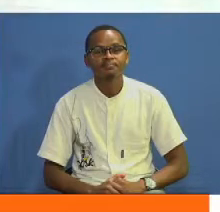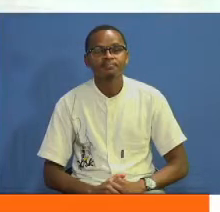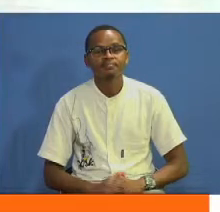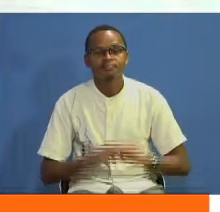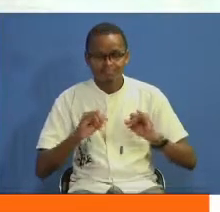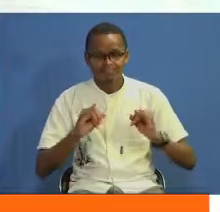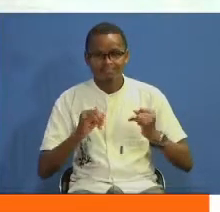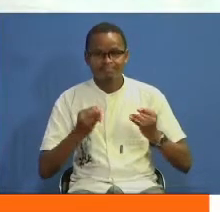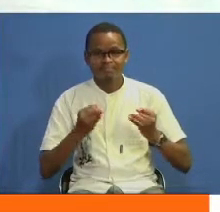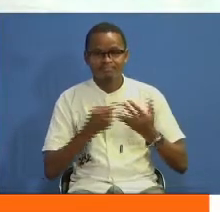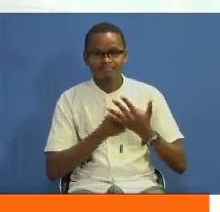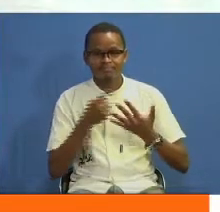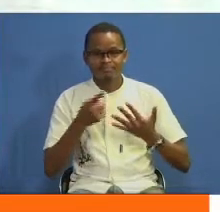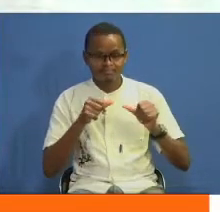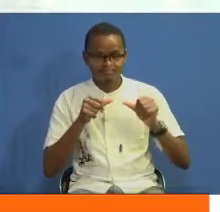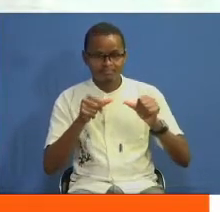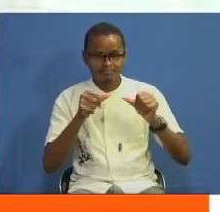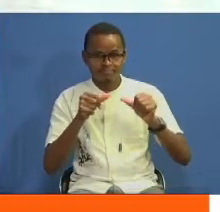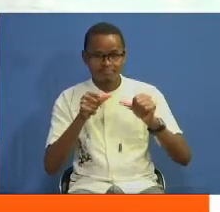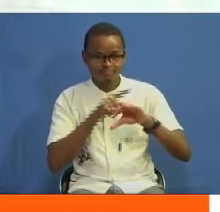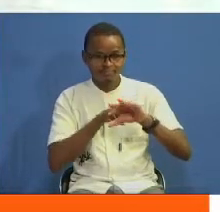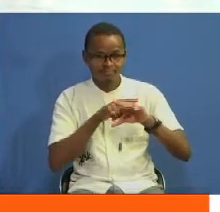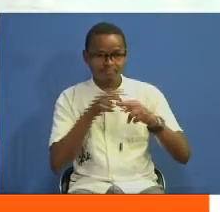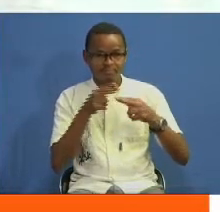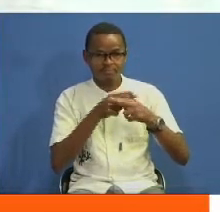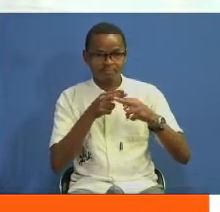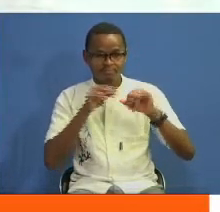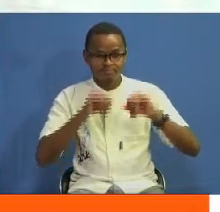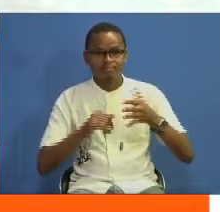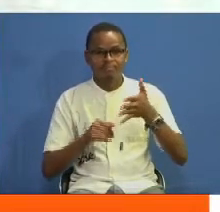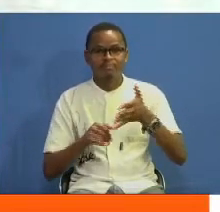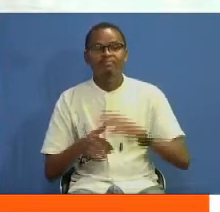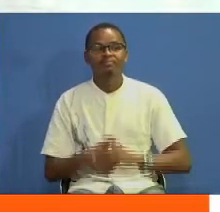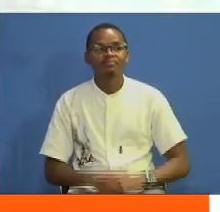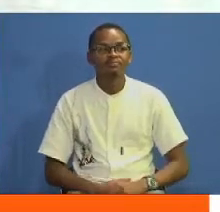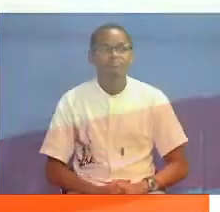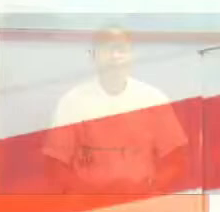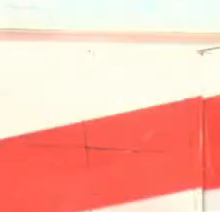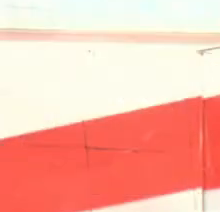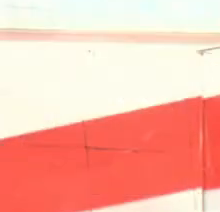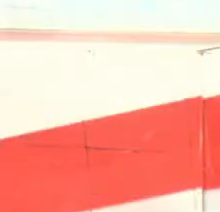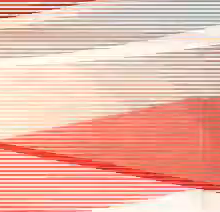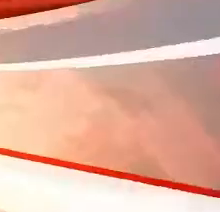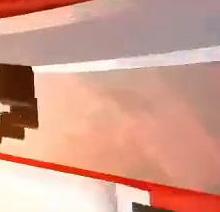Mizizi wikendi itaendelea kwa muda usiokuwa mrefu. Sende mbali.